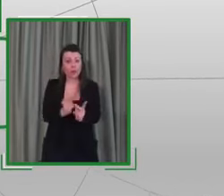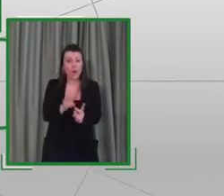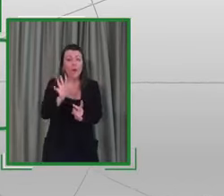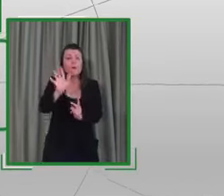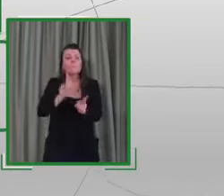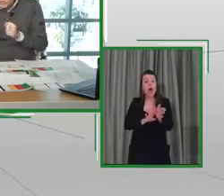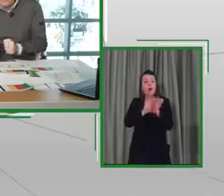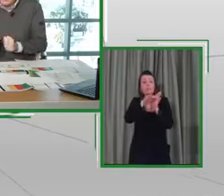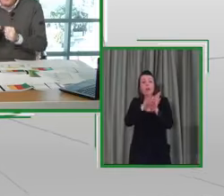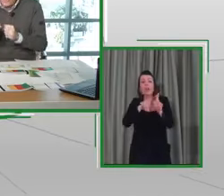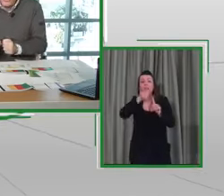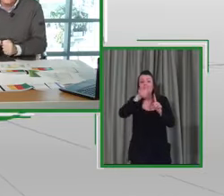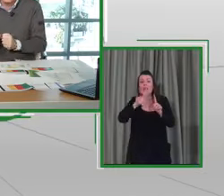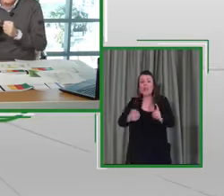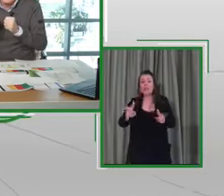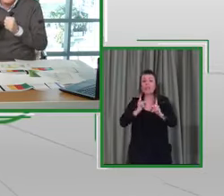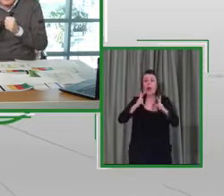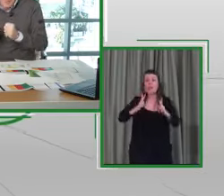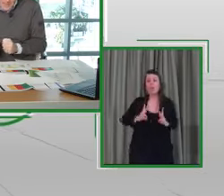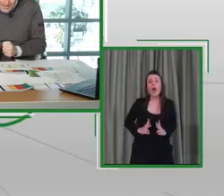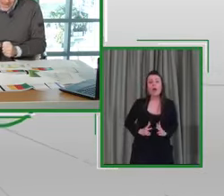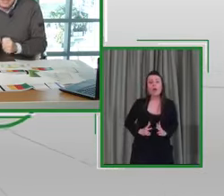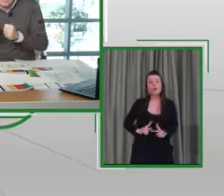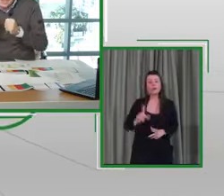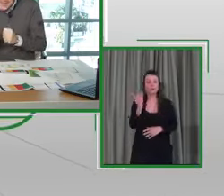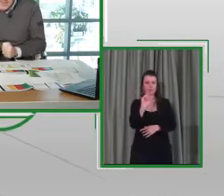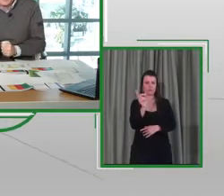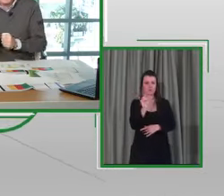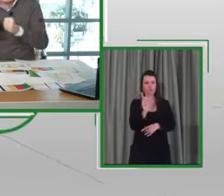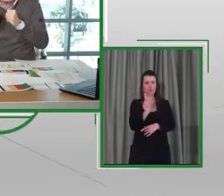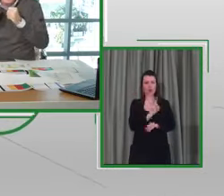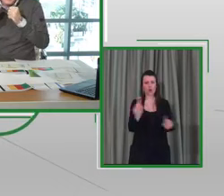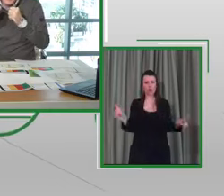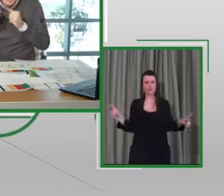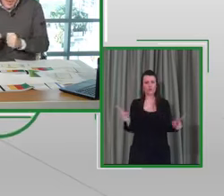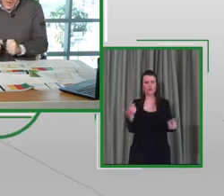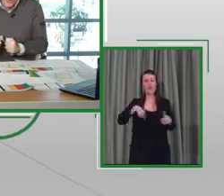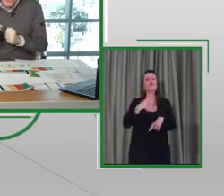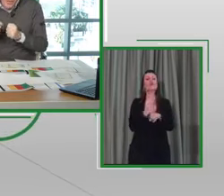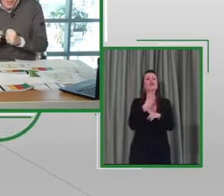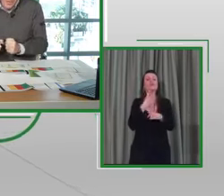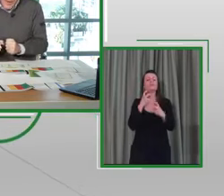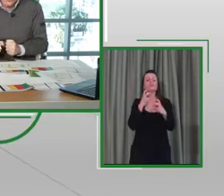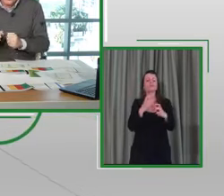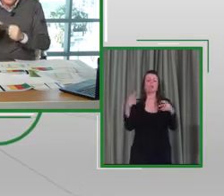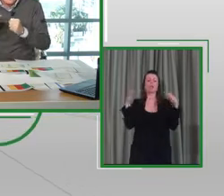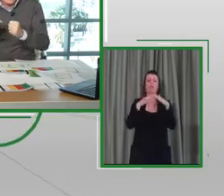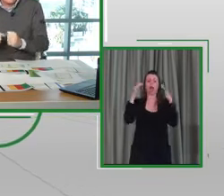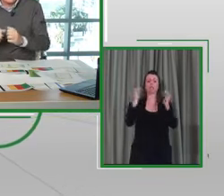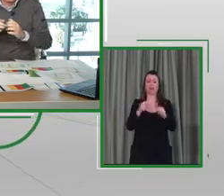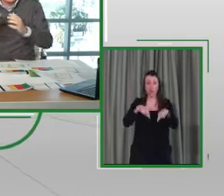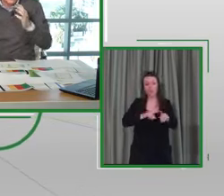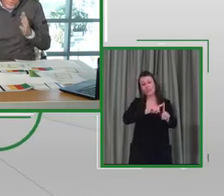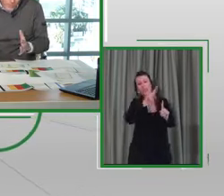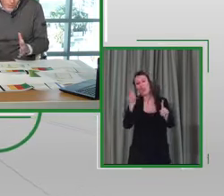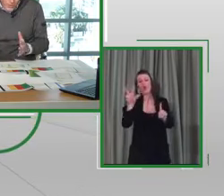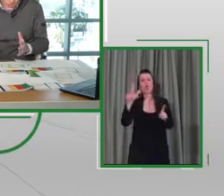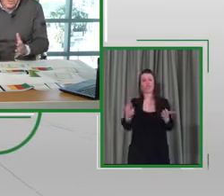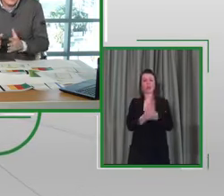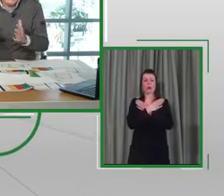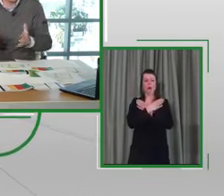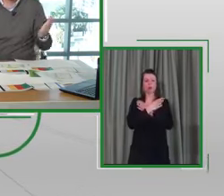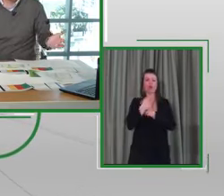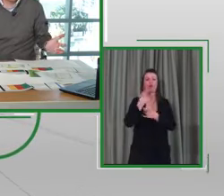stare tranquilli qui dobbiamo ancora resiste restare in casa e da qui fino al 3 maggio ci sono due o tre